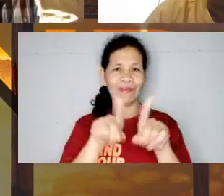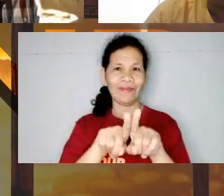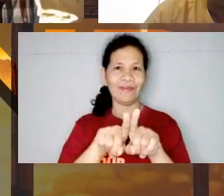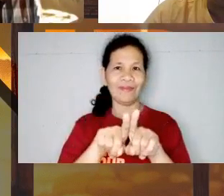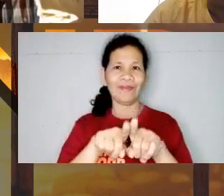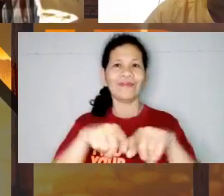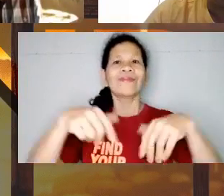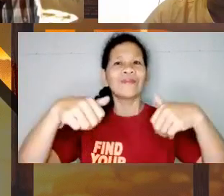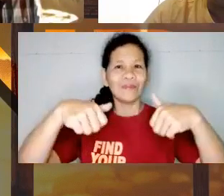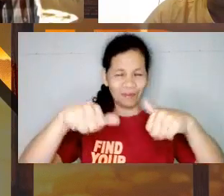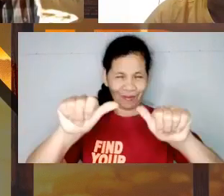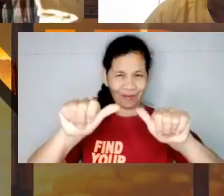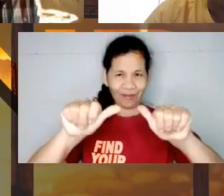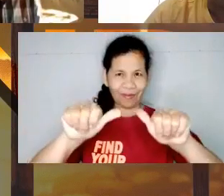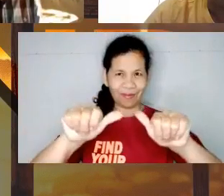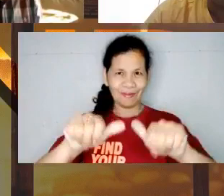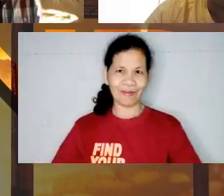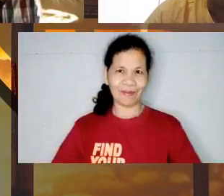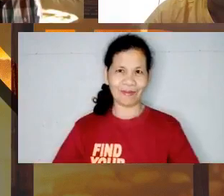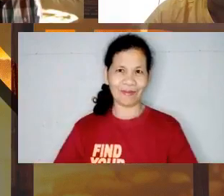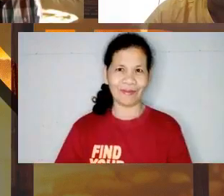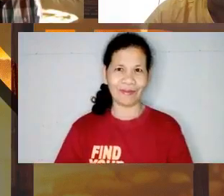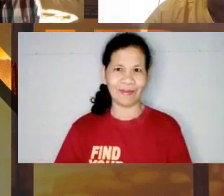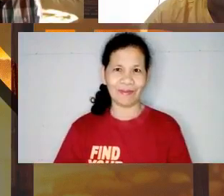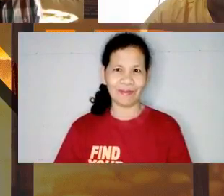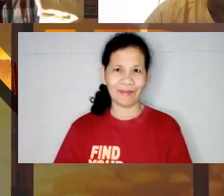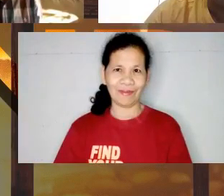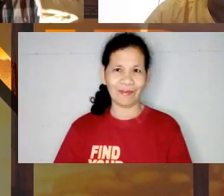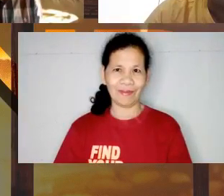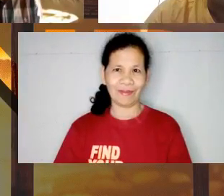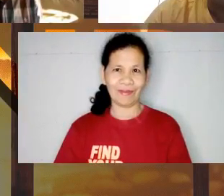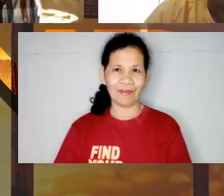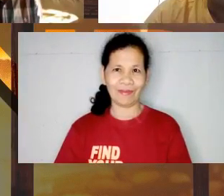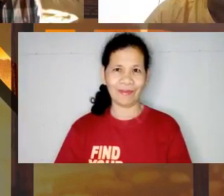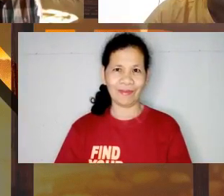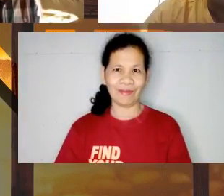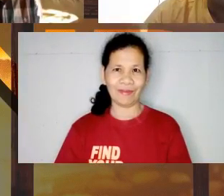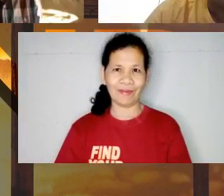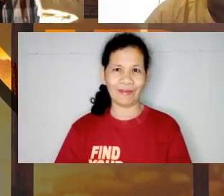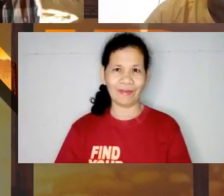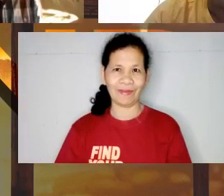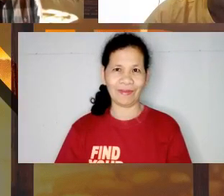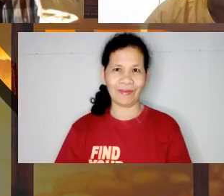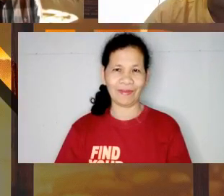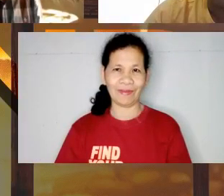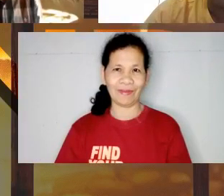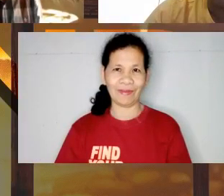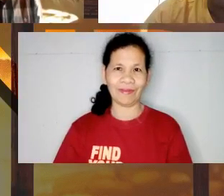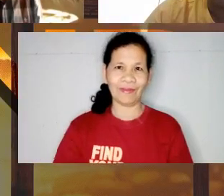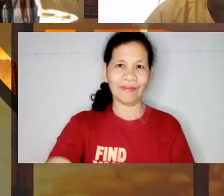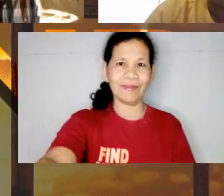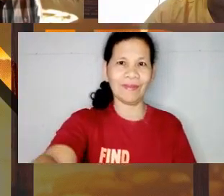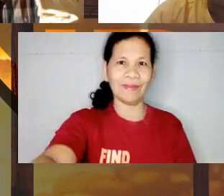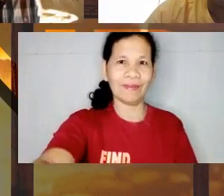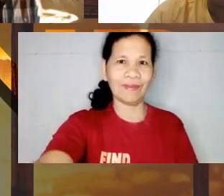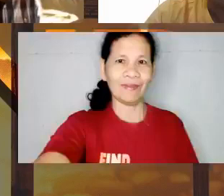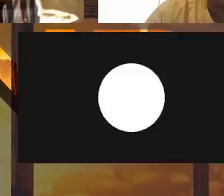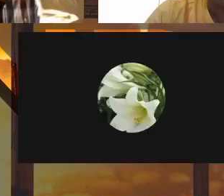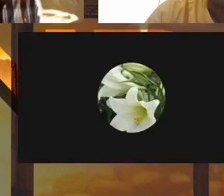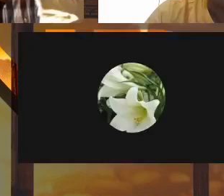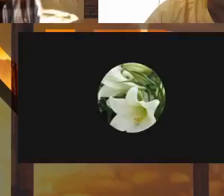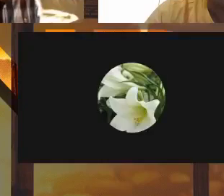Approval. Ano po, parang nababalikan ko tuloy kanina. Sabi ko kay Pastor